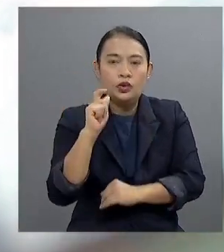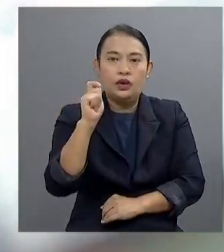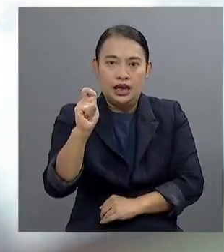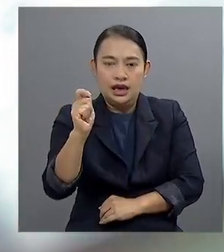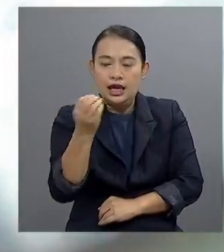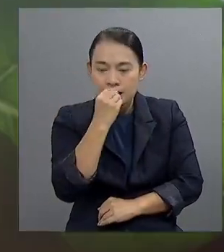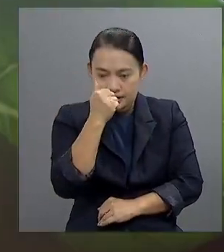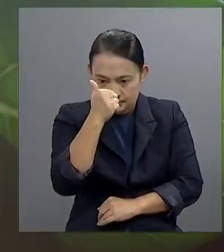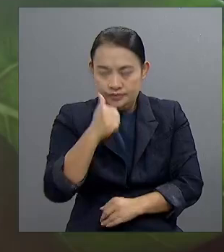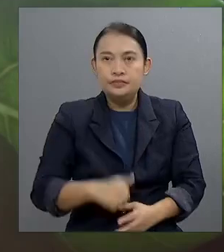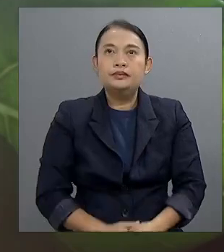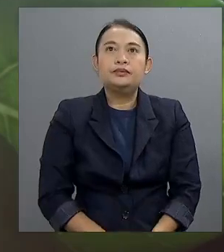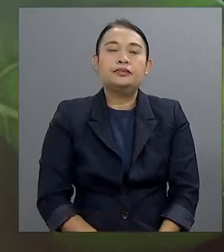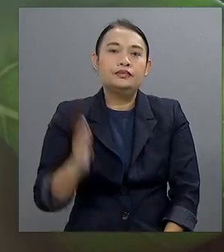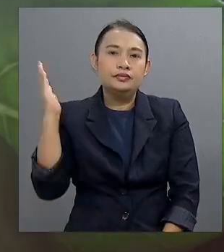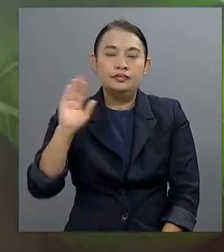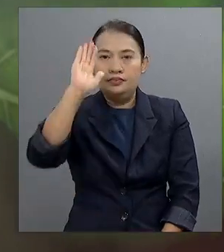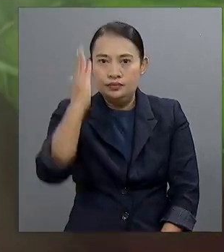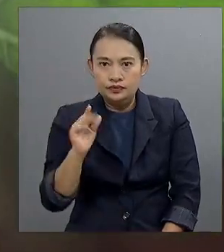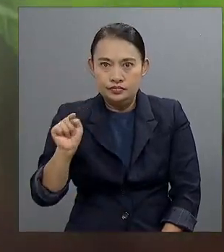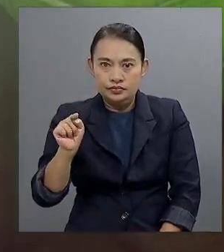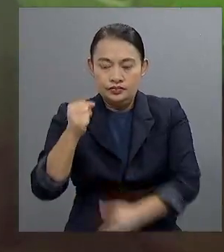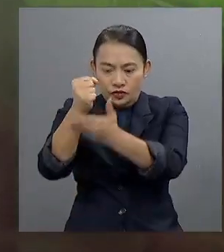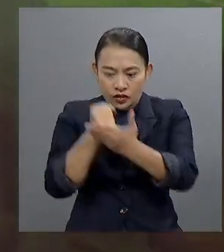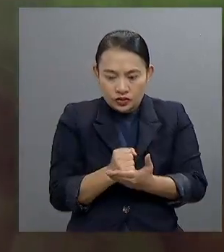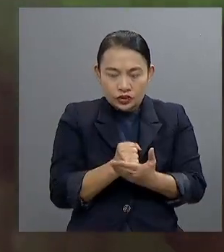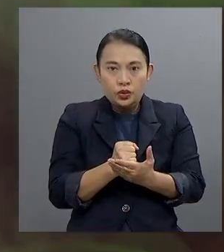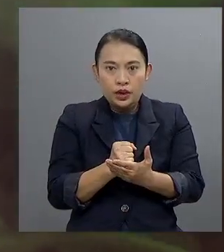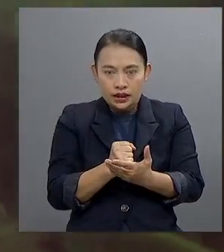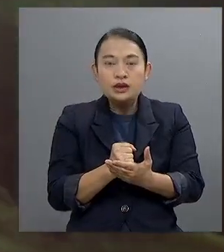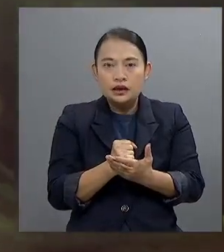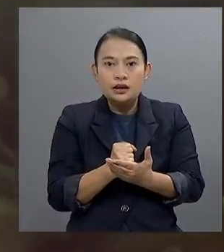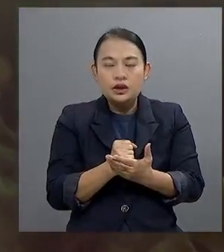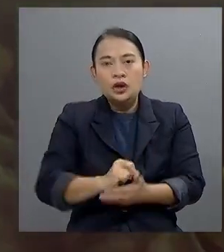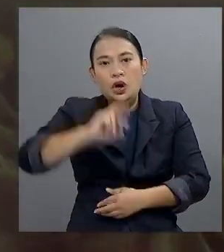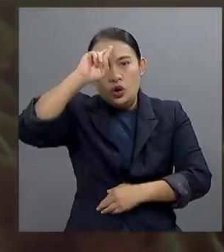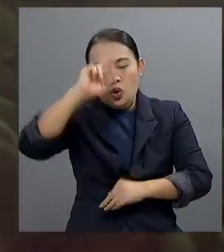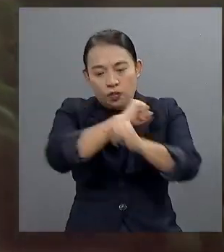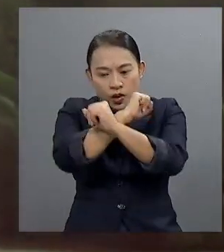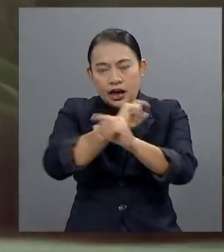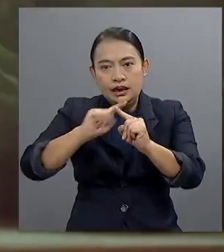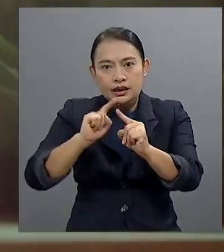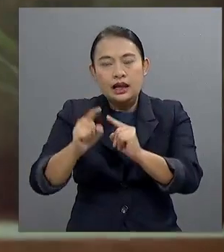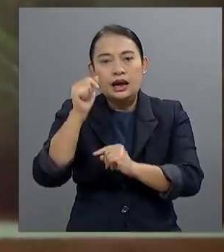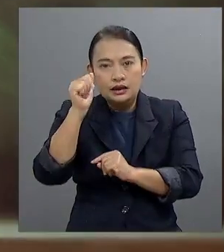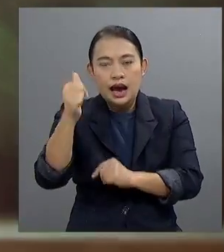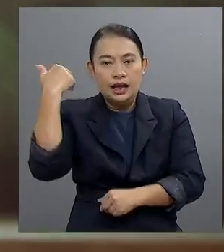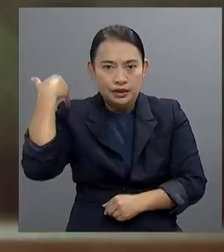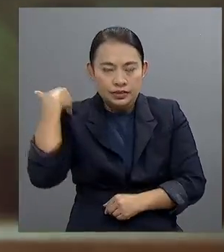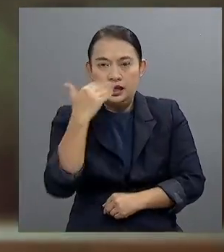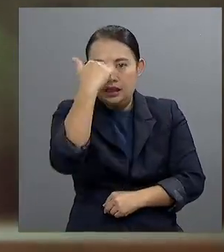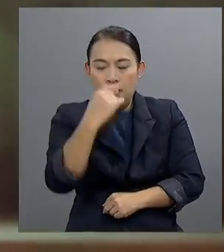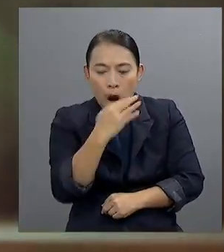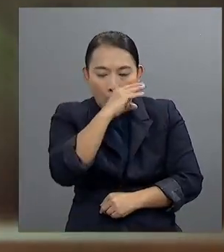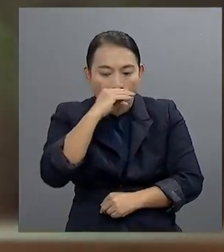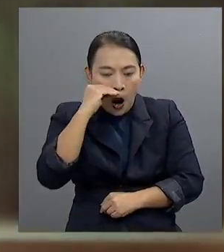้ใบกะเพรายังมีสรรพคุณรักษาโรคอีกมากมายนะคะโดยน้ำมันหอมระเหยของใบกะเพราสามารถช่วยแก้อาการคลื่นไส้อาเ